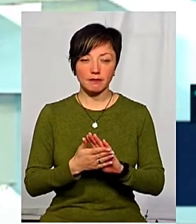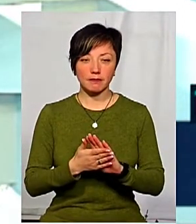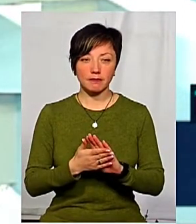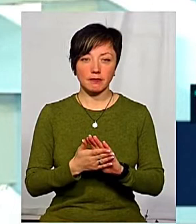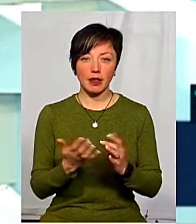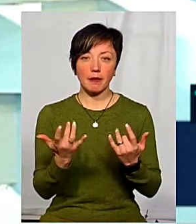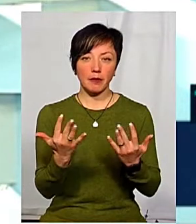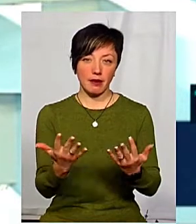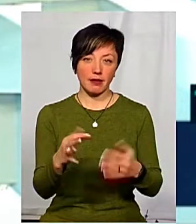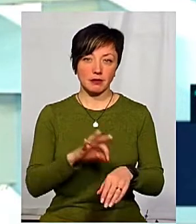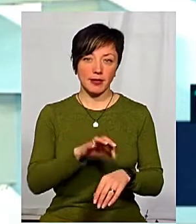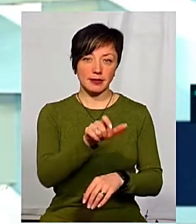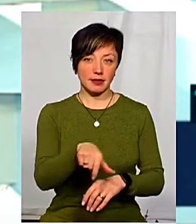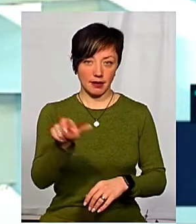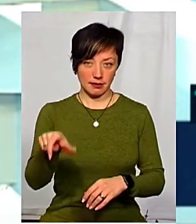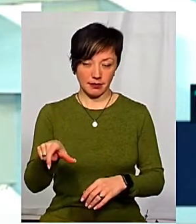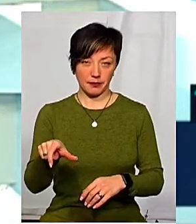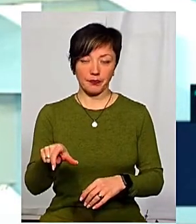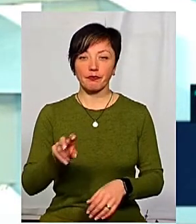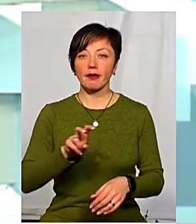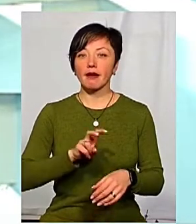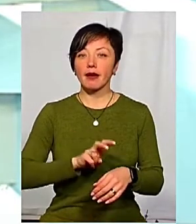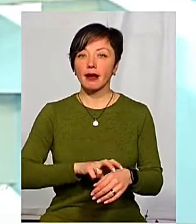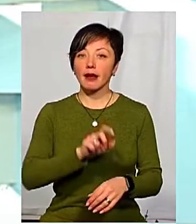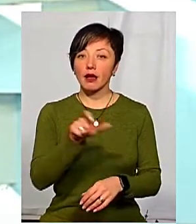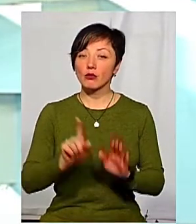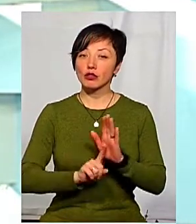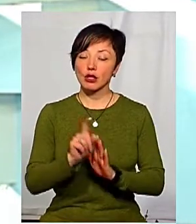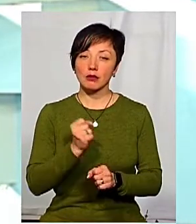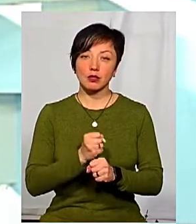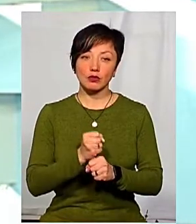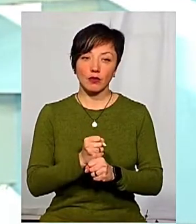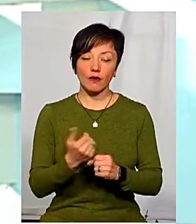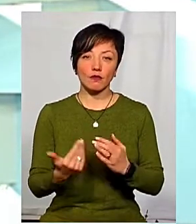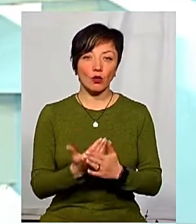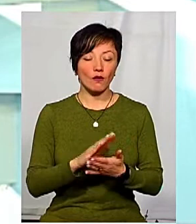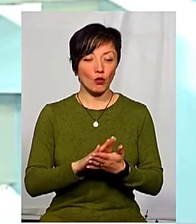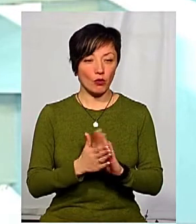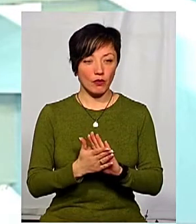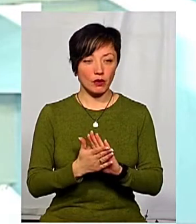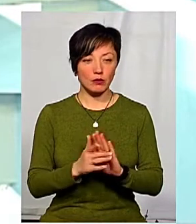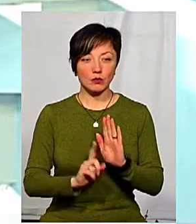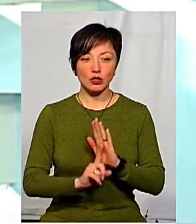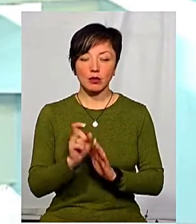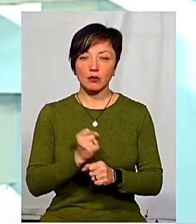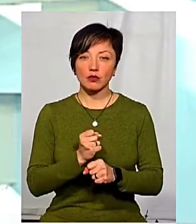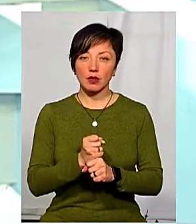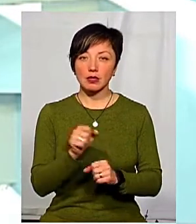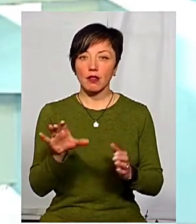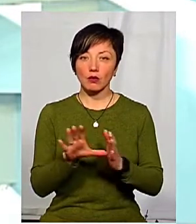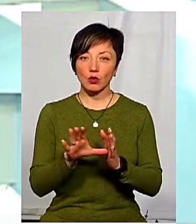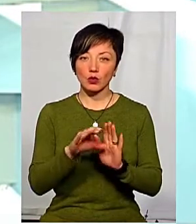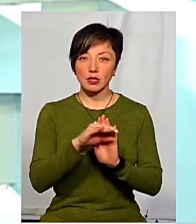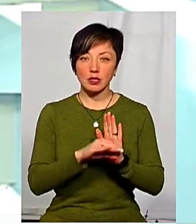набиралися пацієнти, лікарі почали працювати в нових умовах, почали працювати з